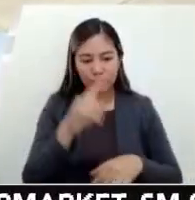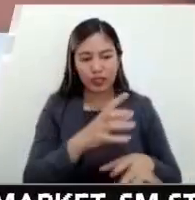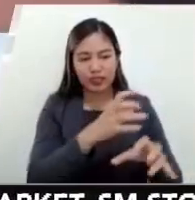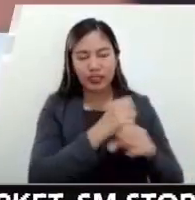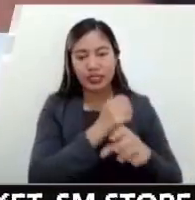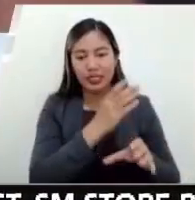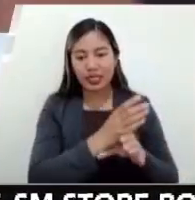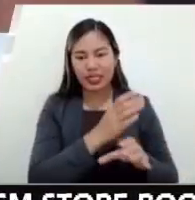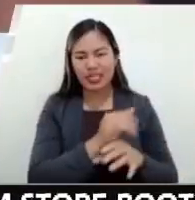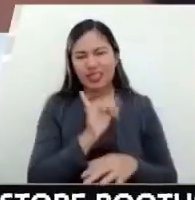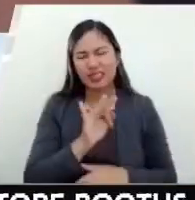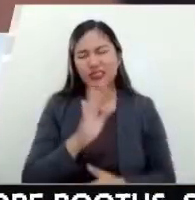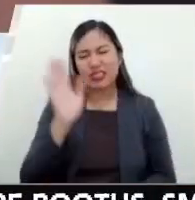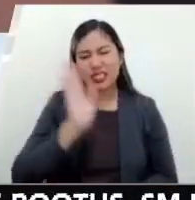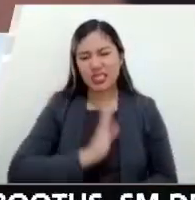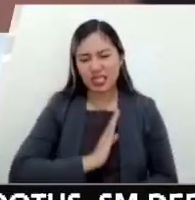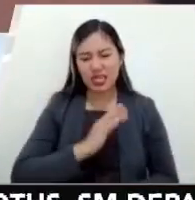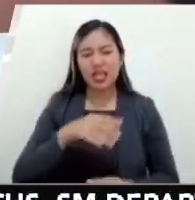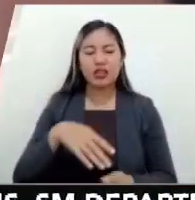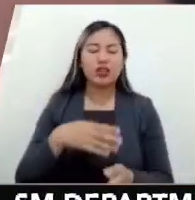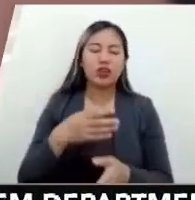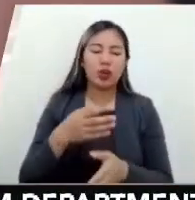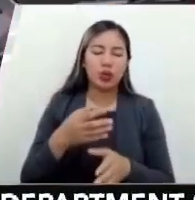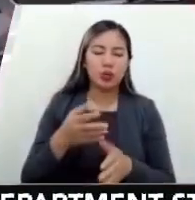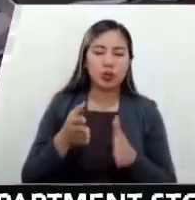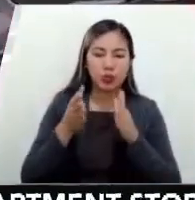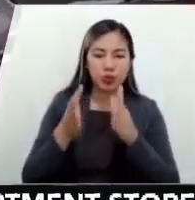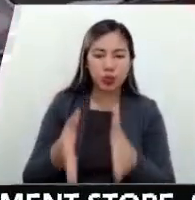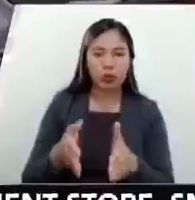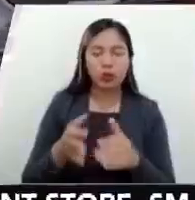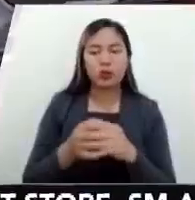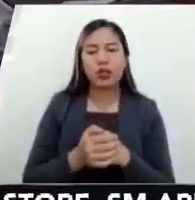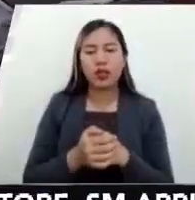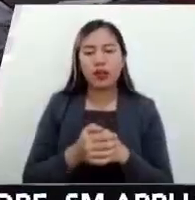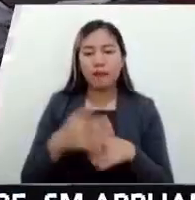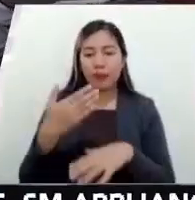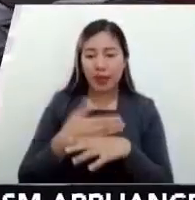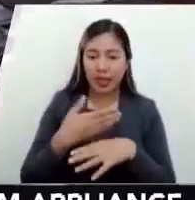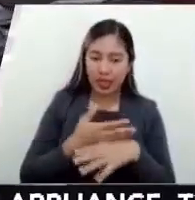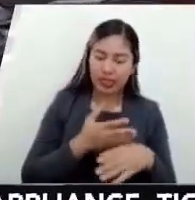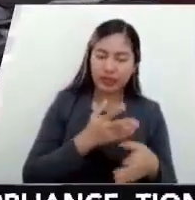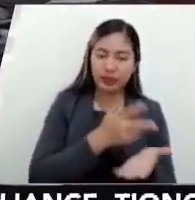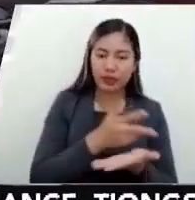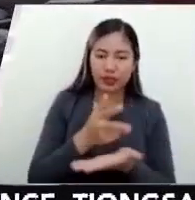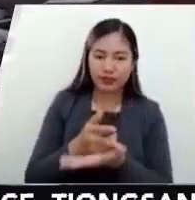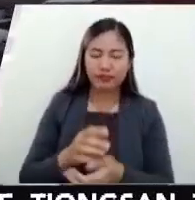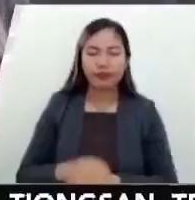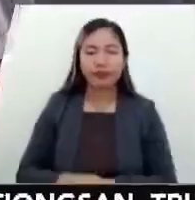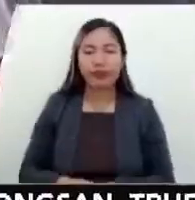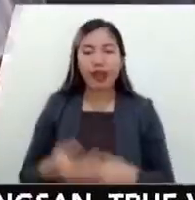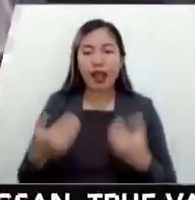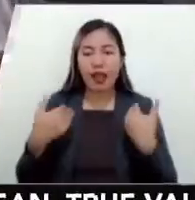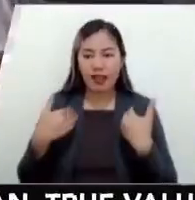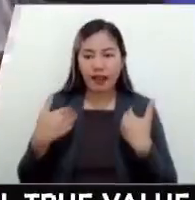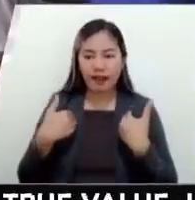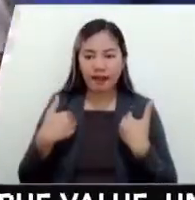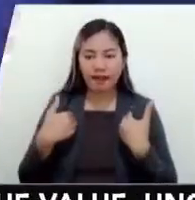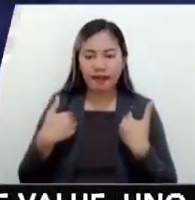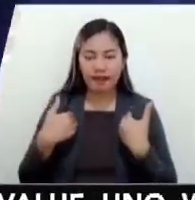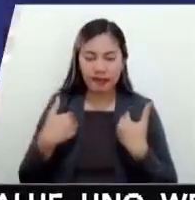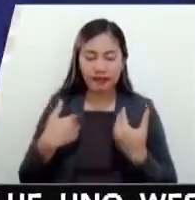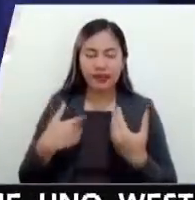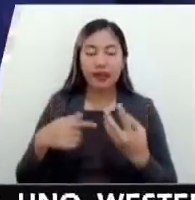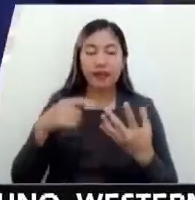kalsada. Batay sa mga bagong panuntunan, hahatiin ang Metro Manila sa limang sektor. Yan ang North,